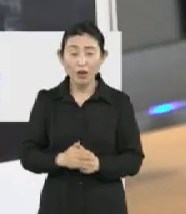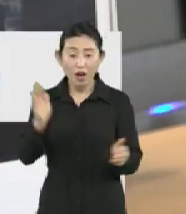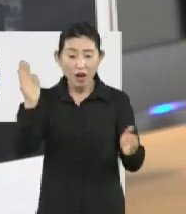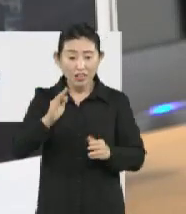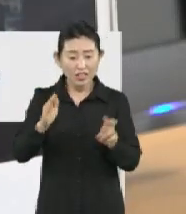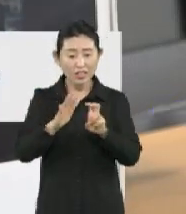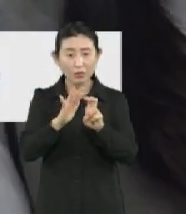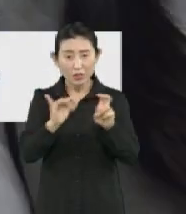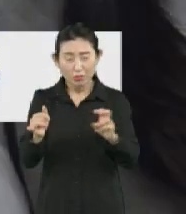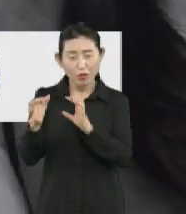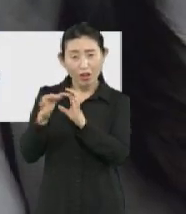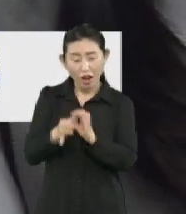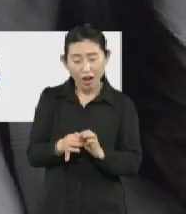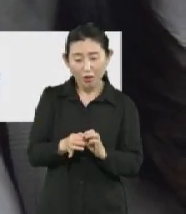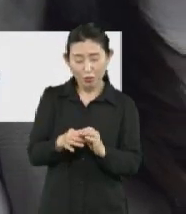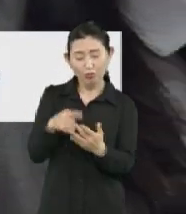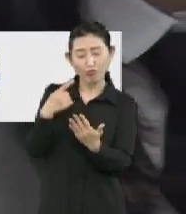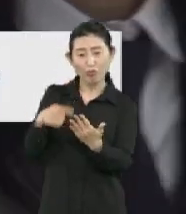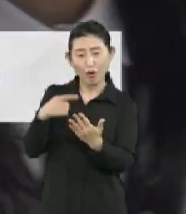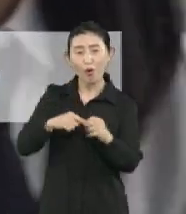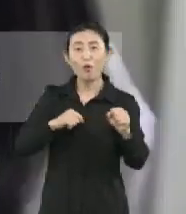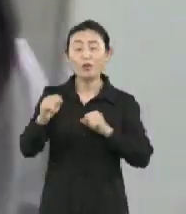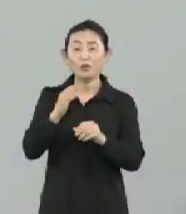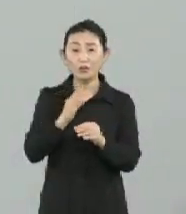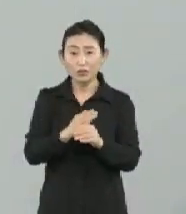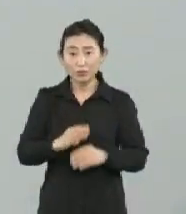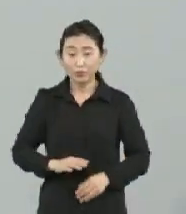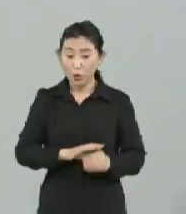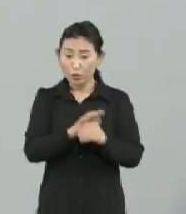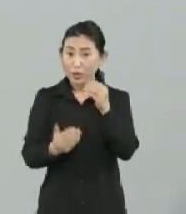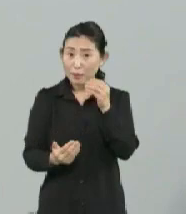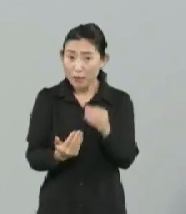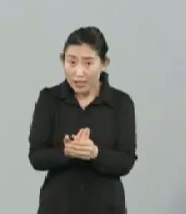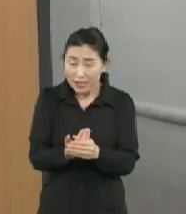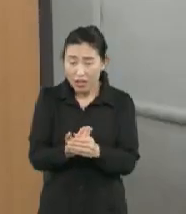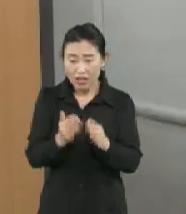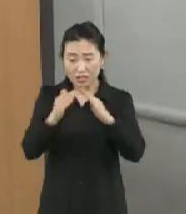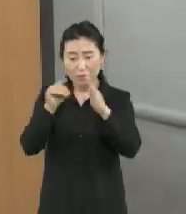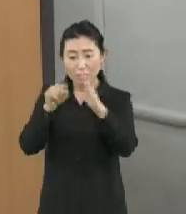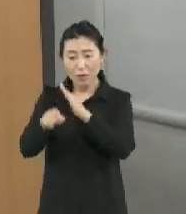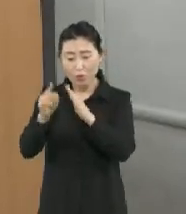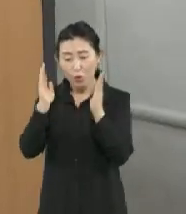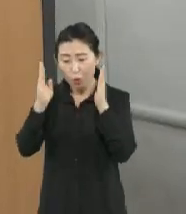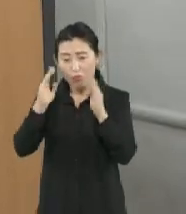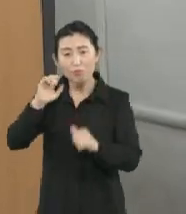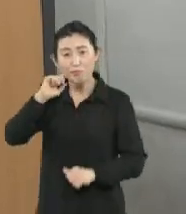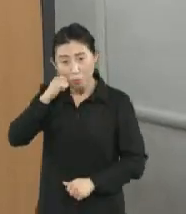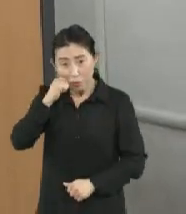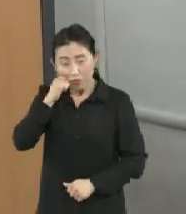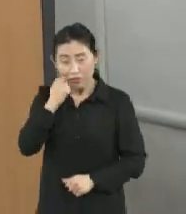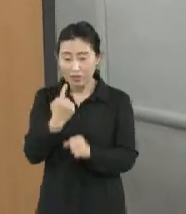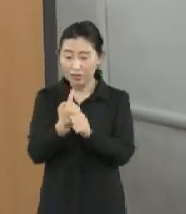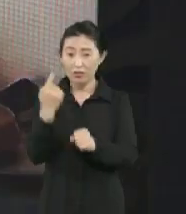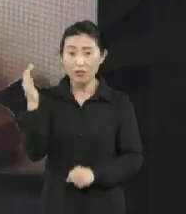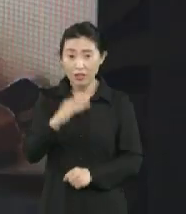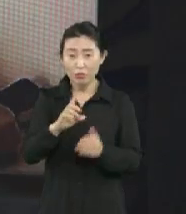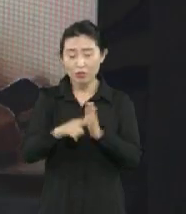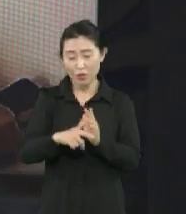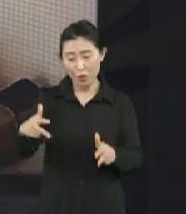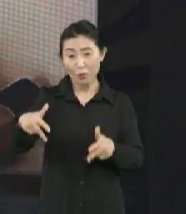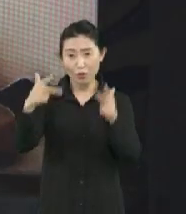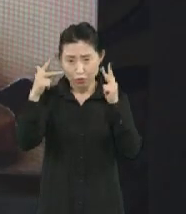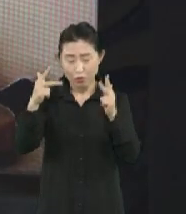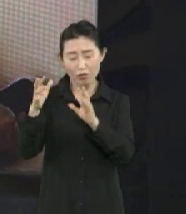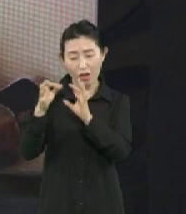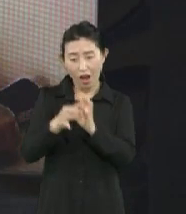명 학생들은 멘토링 활동을 하고 있습니다. 코로나19 상황 속에 방문 수업이 어려워지자 지난해부터는 원격